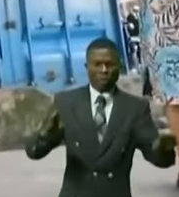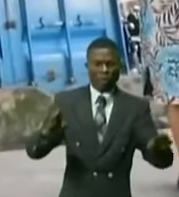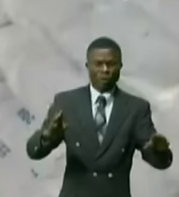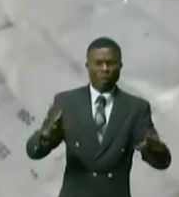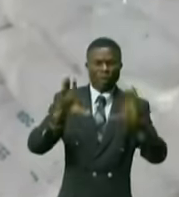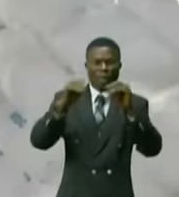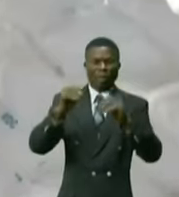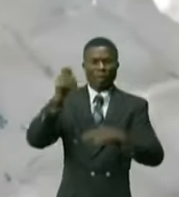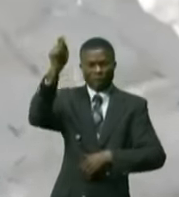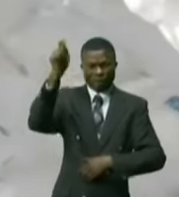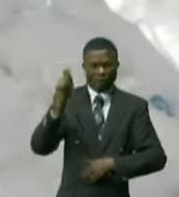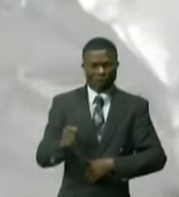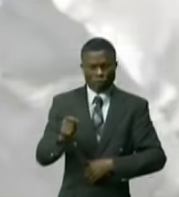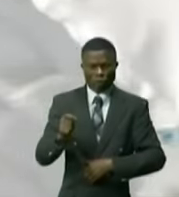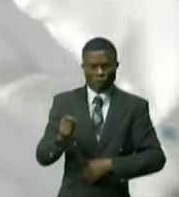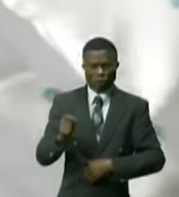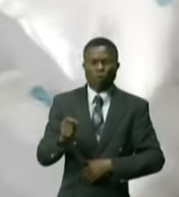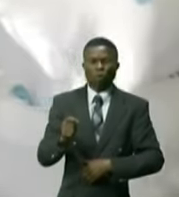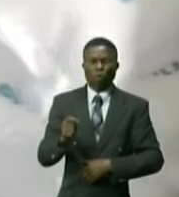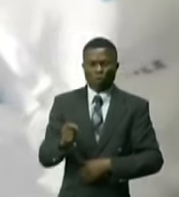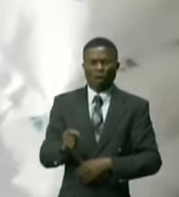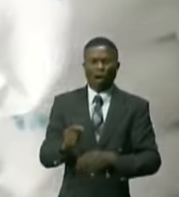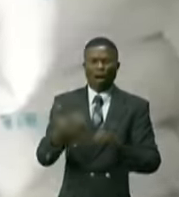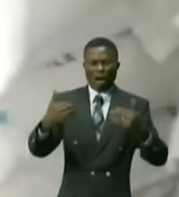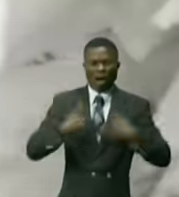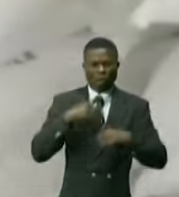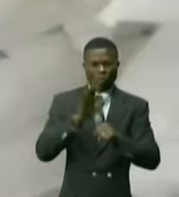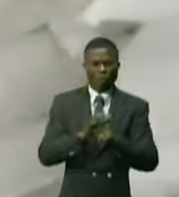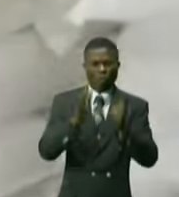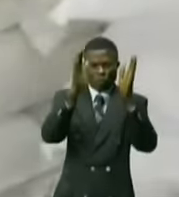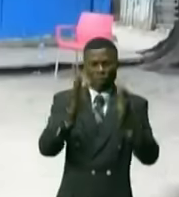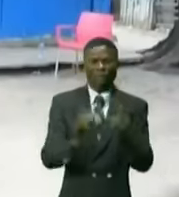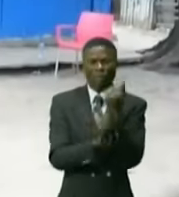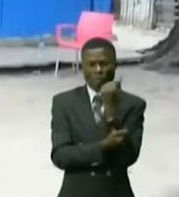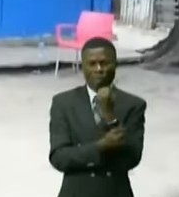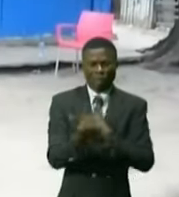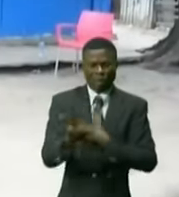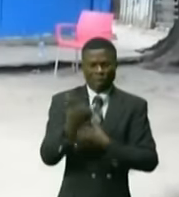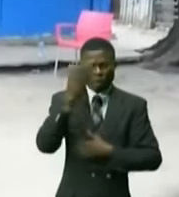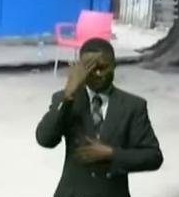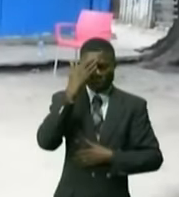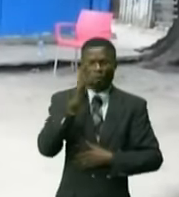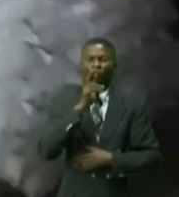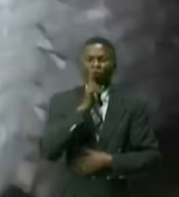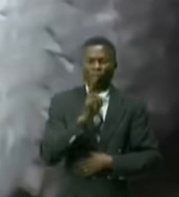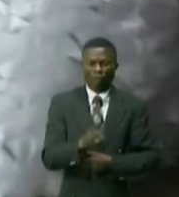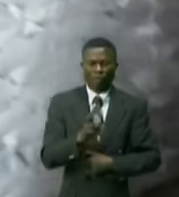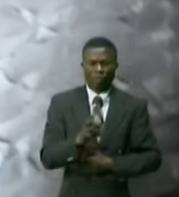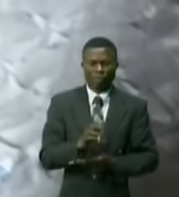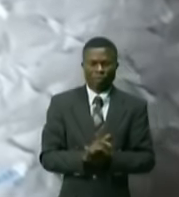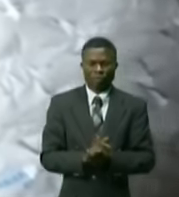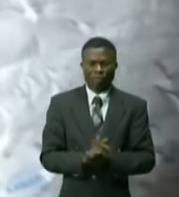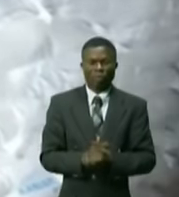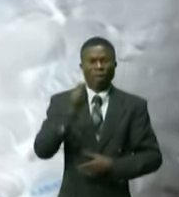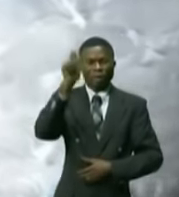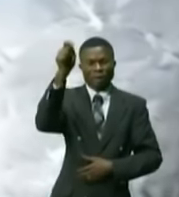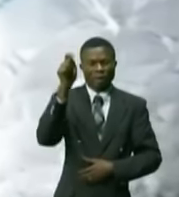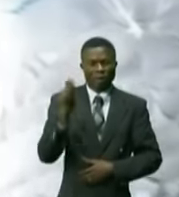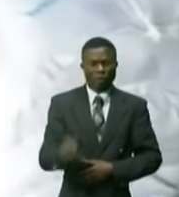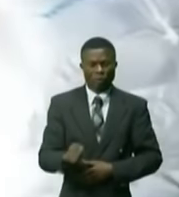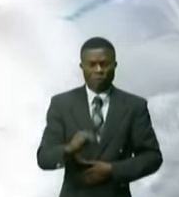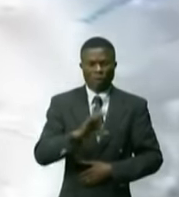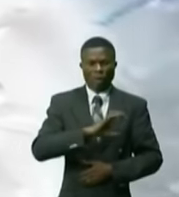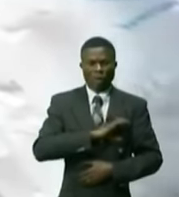ravitaillées en farine de maïs. Donc c'est de nous assurer que les militaires,